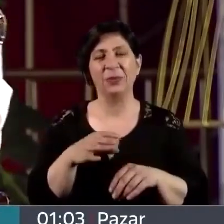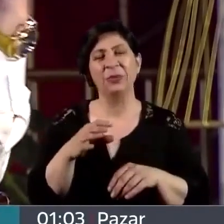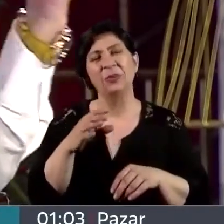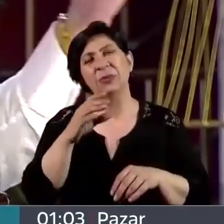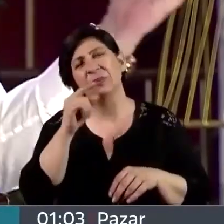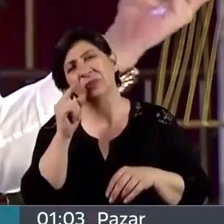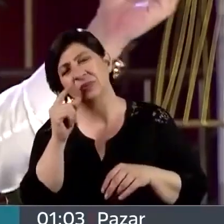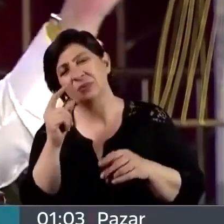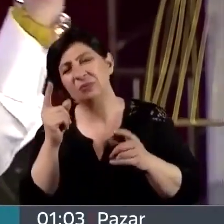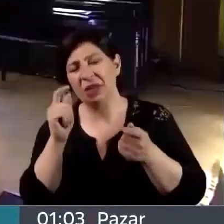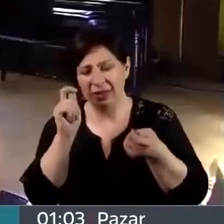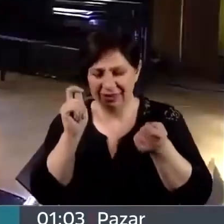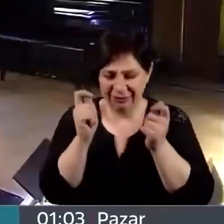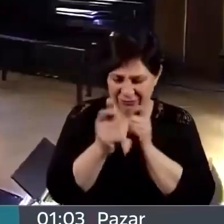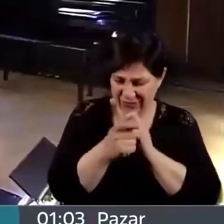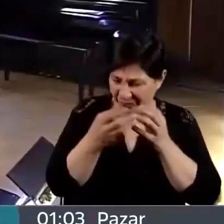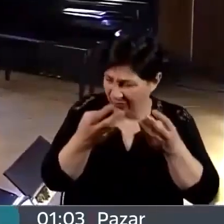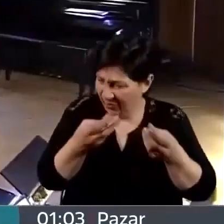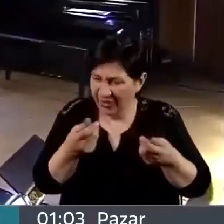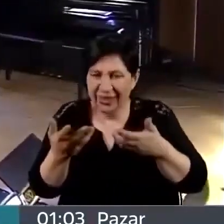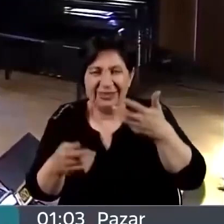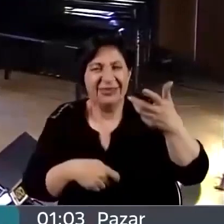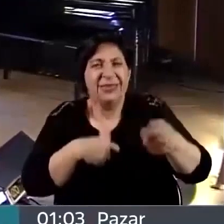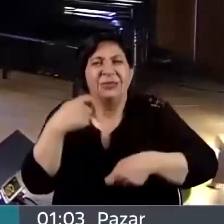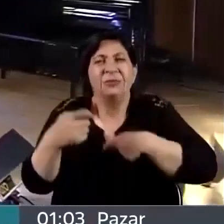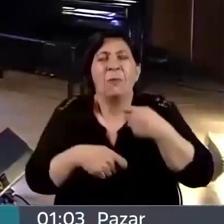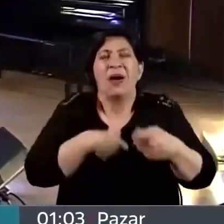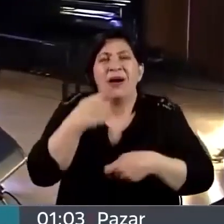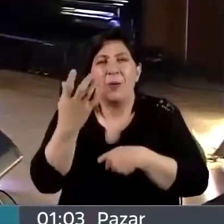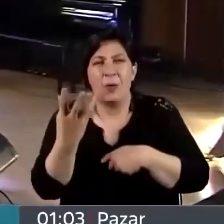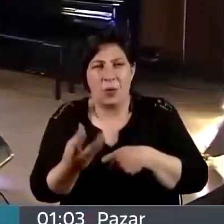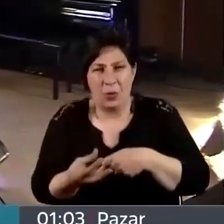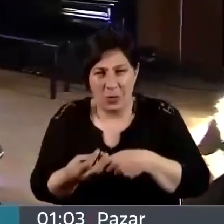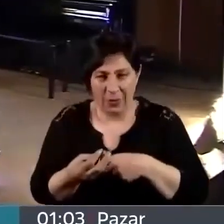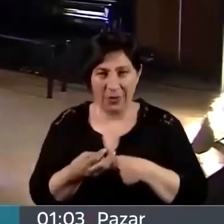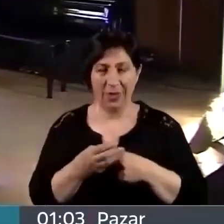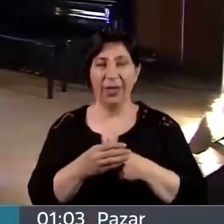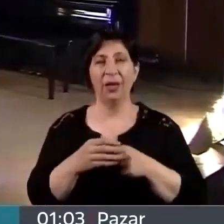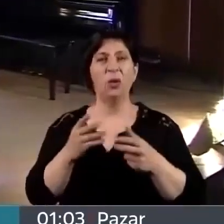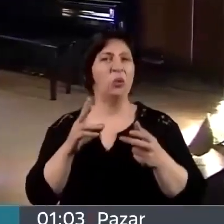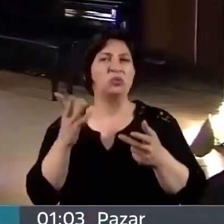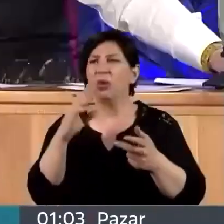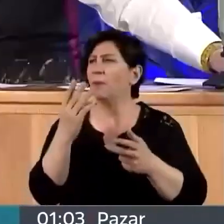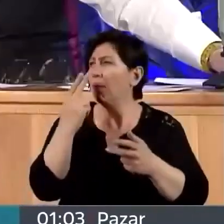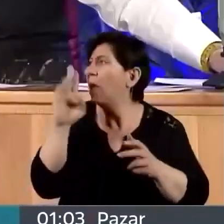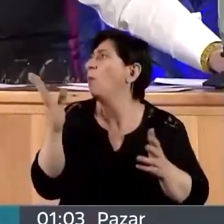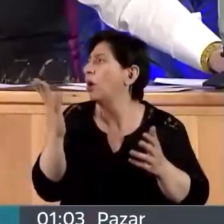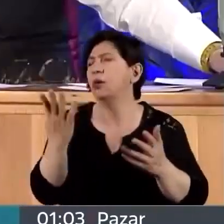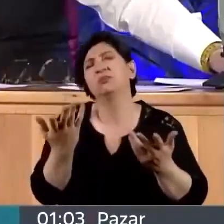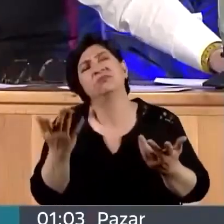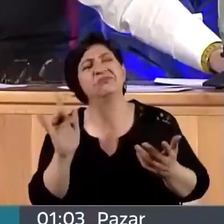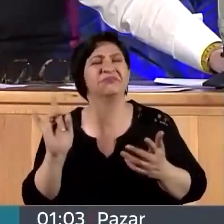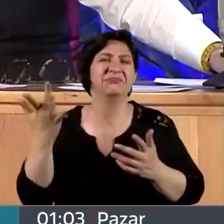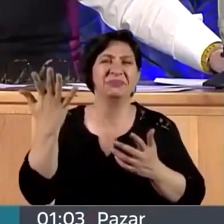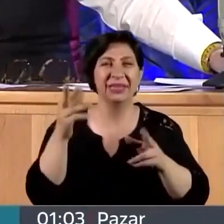üzüm oluyor. Bir şeye dönüşüyor. Başka bir meyveye dönüşüyor falan filan. Bir şey yapıyor. Ve küsüyor. Halbuki